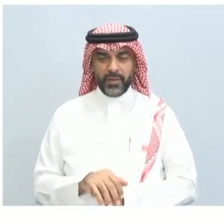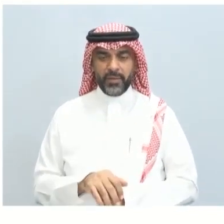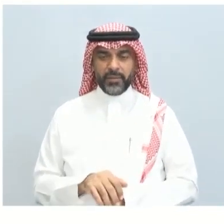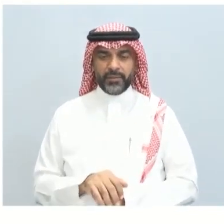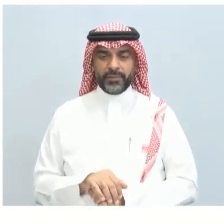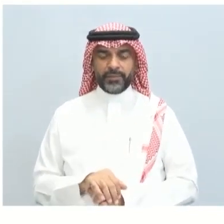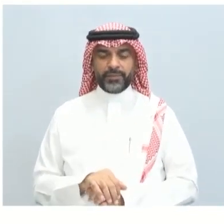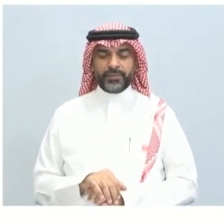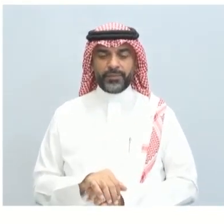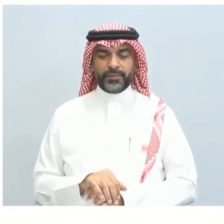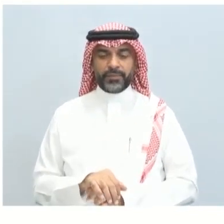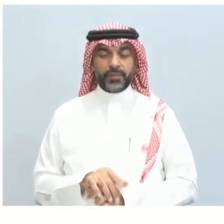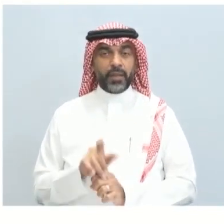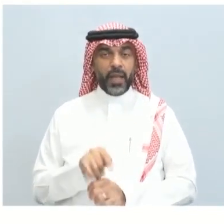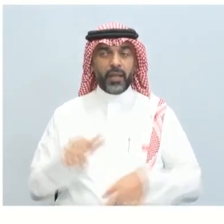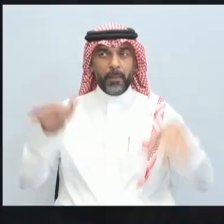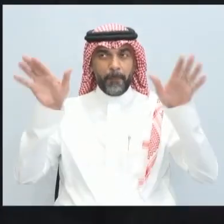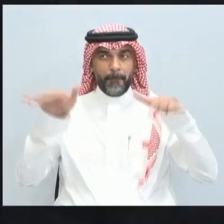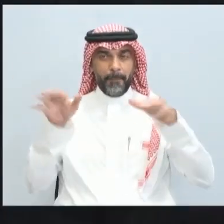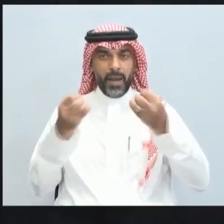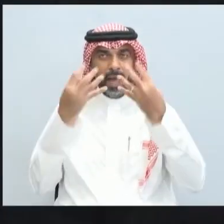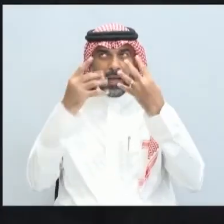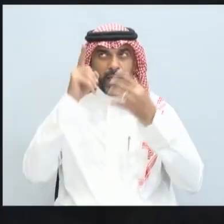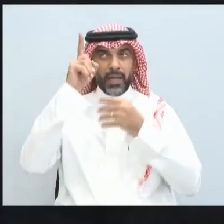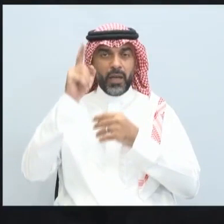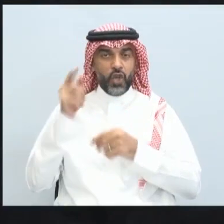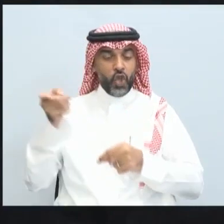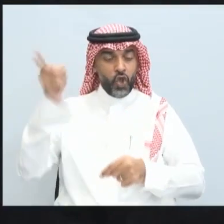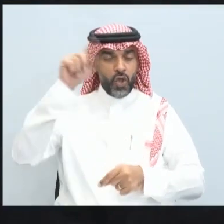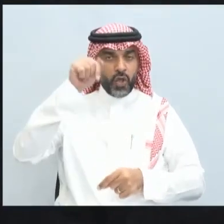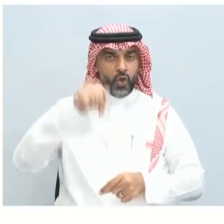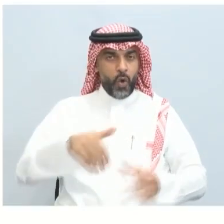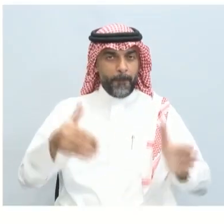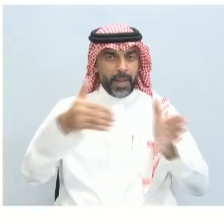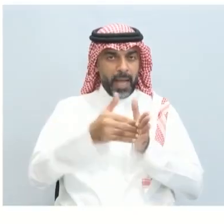يتبراون في يوم القيامه ممن عبدهم